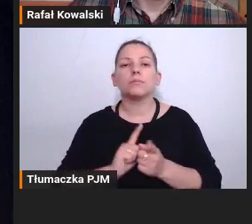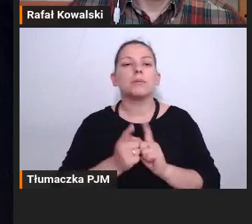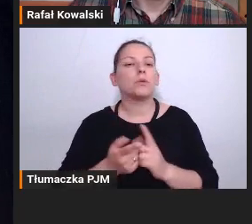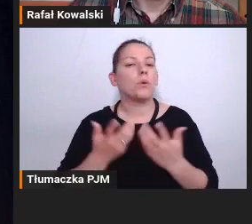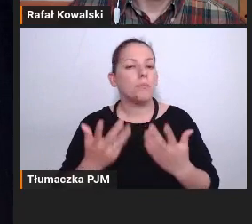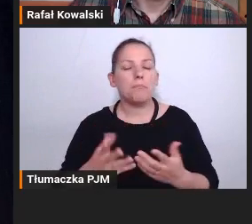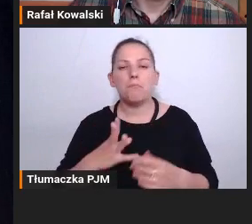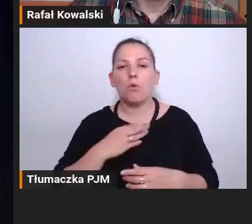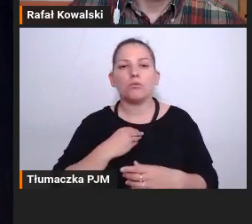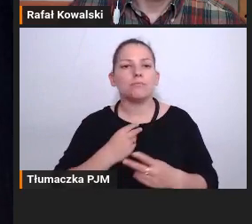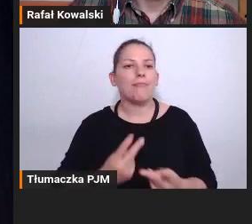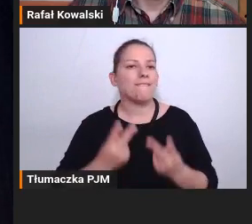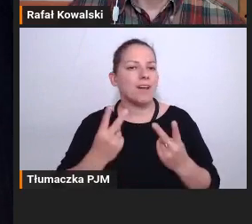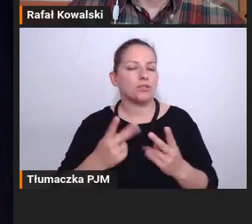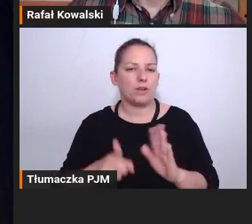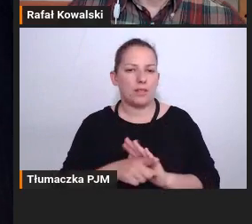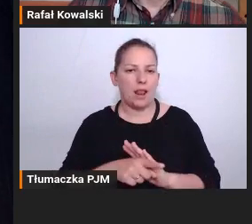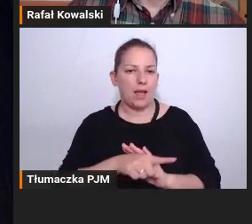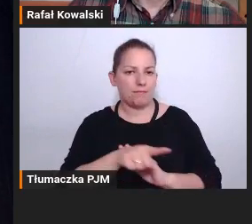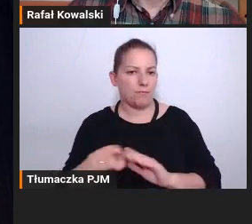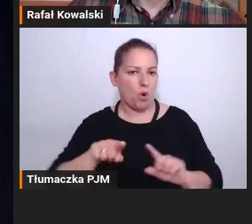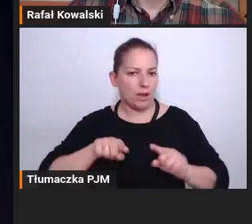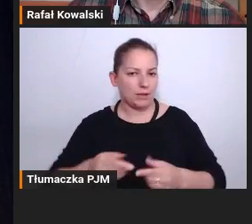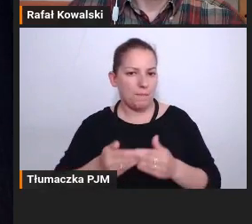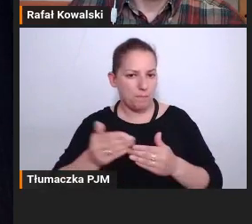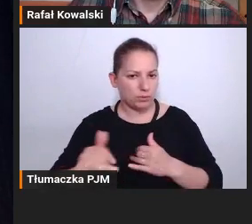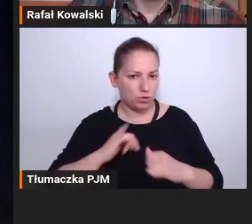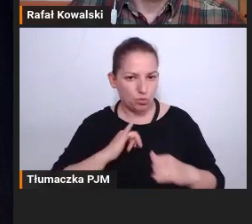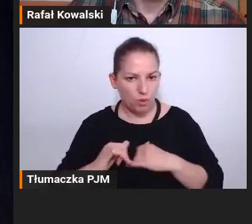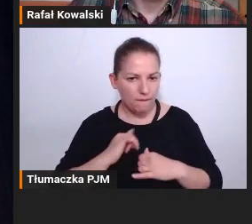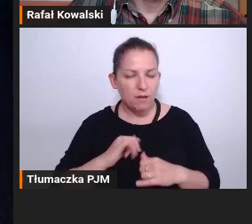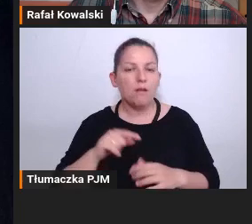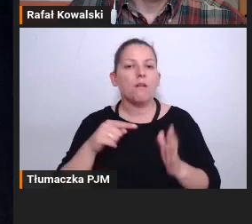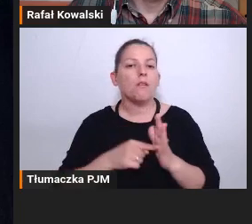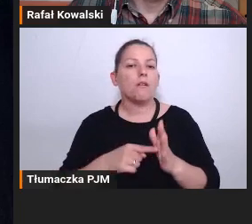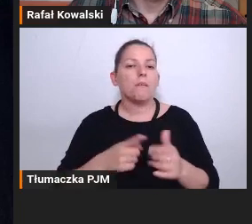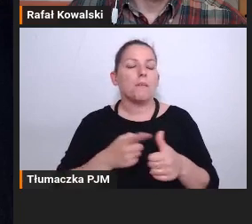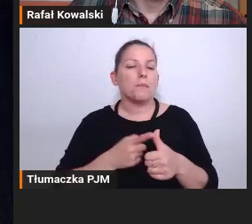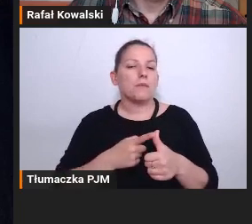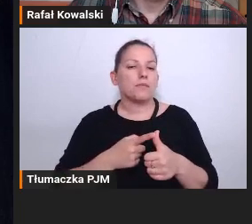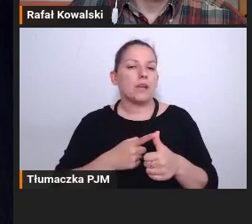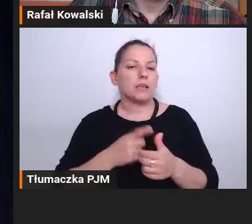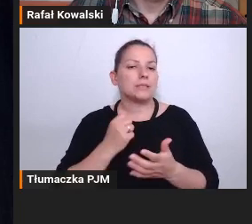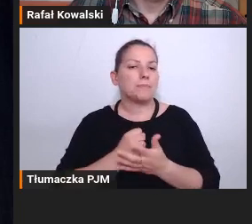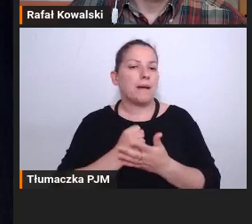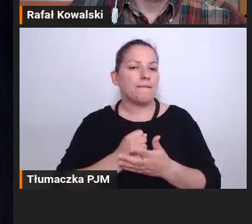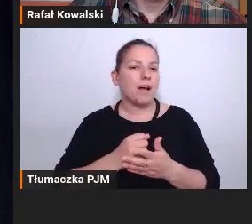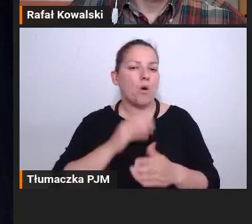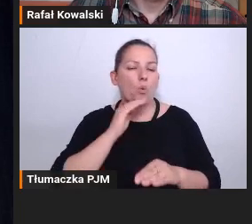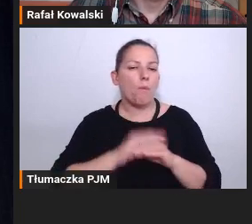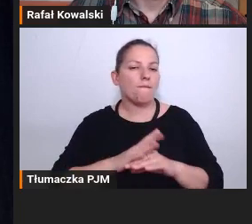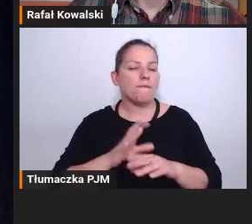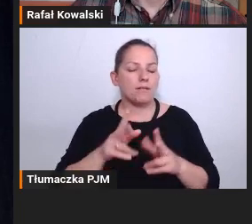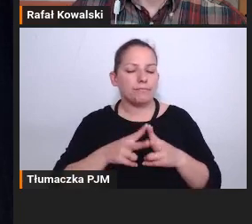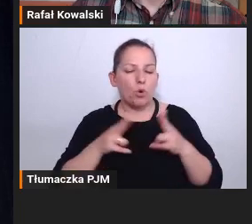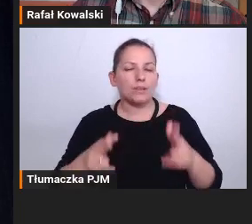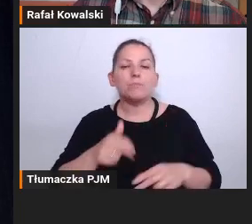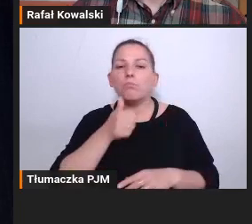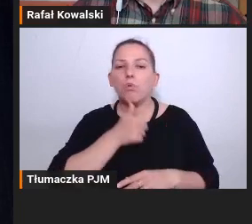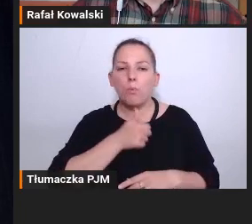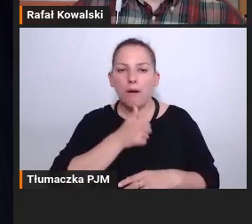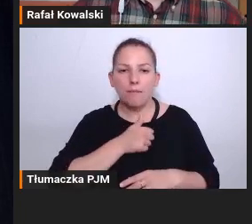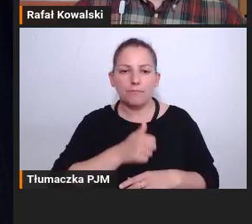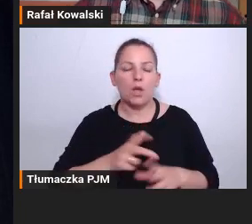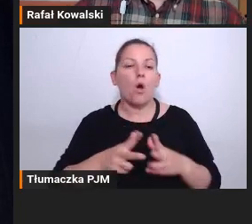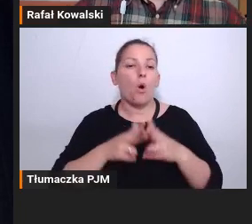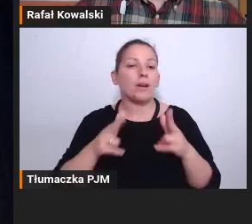może być istotne dla organizacji pozarządowych, to po pierwsze kwestia umowy na okres próbny. Umowa na